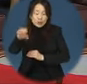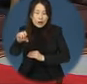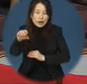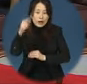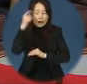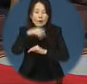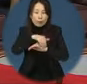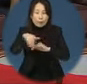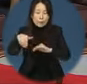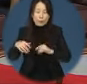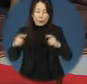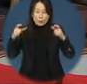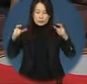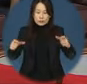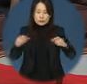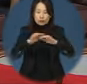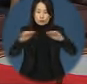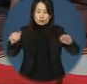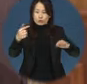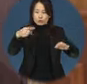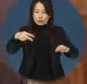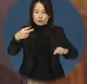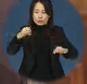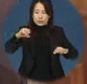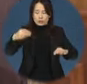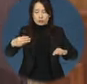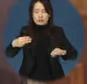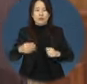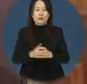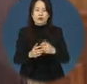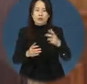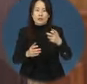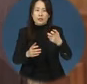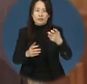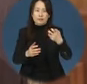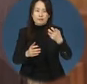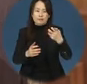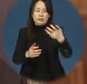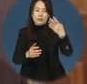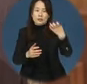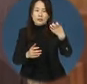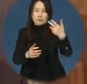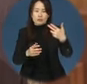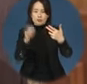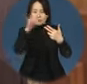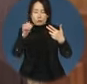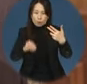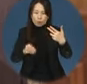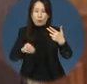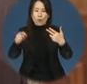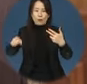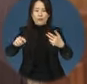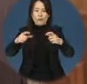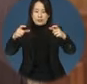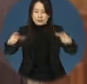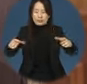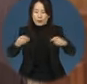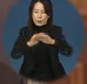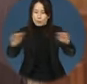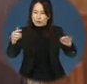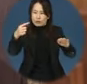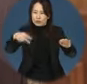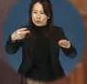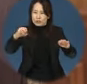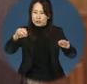끼움 이들을 그중에 지 15조 약 47% 정도를 지역 규정 u 들의 투자하게 되어 있구요 그렇게 많아요